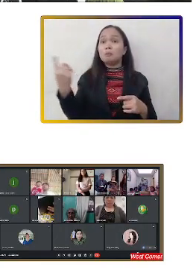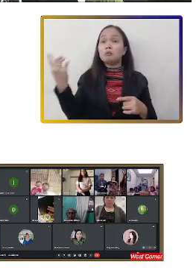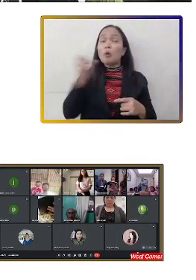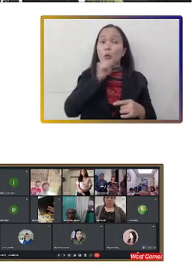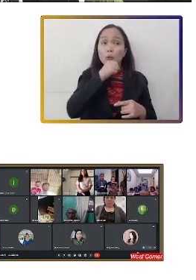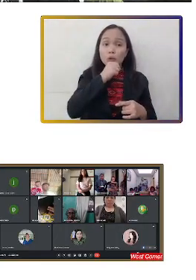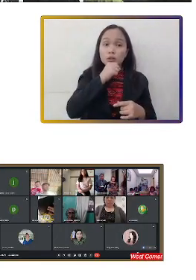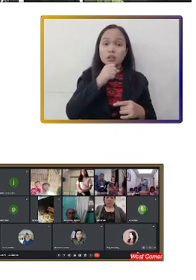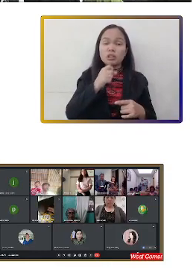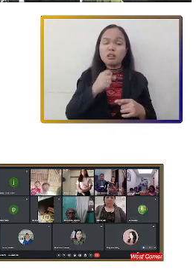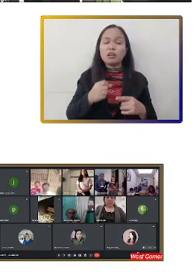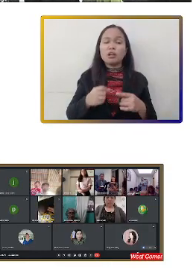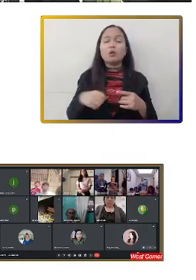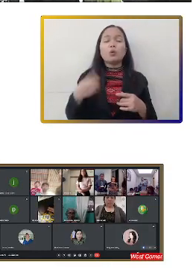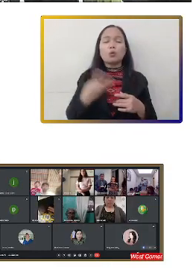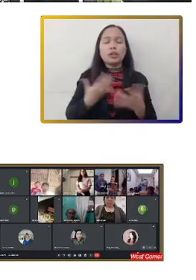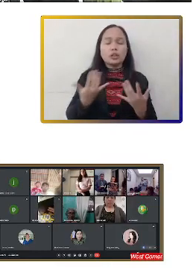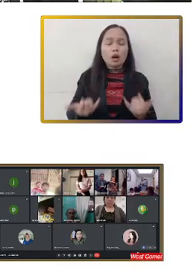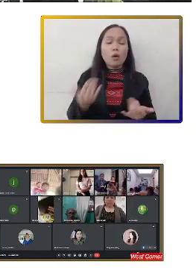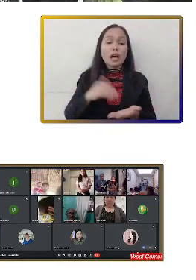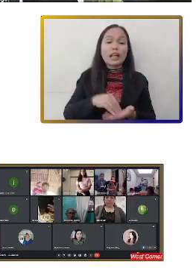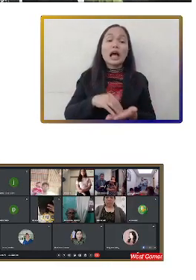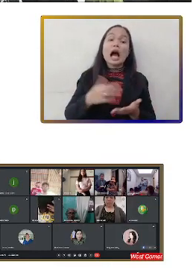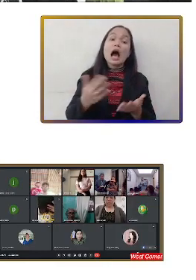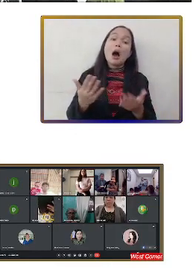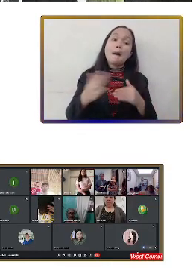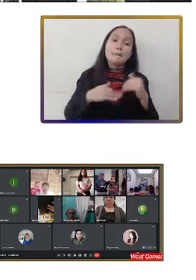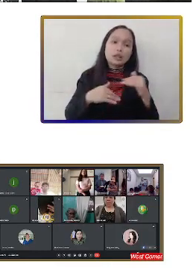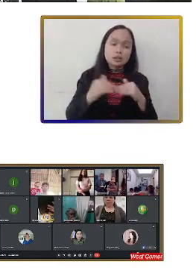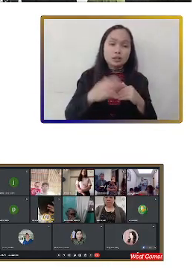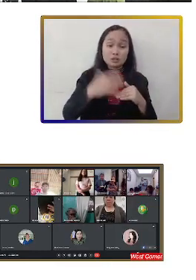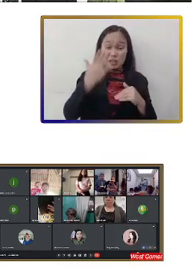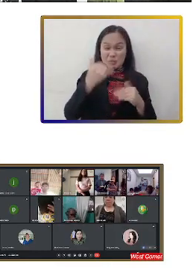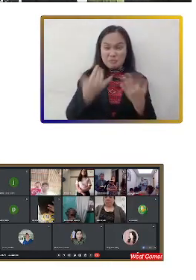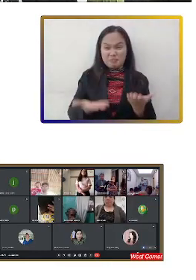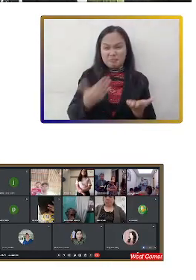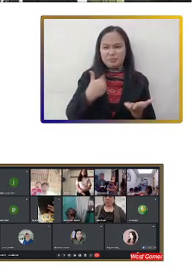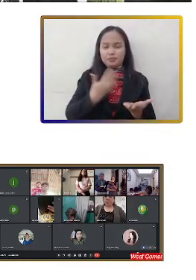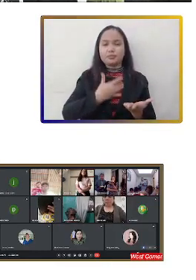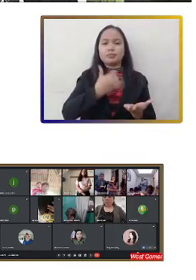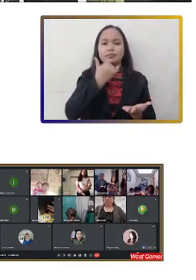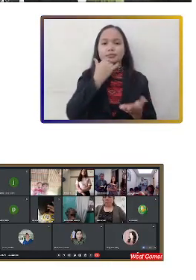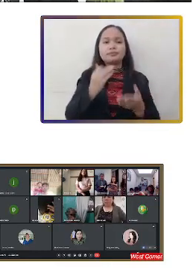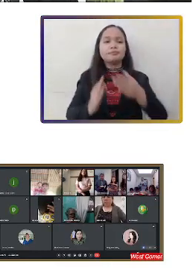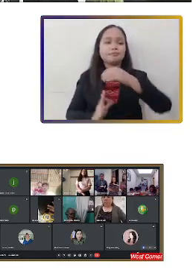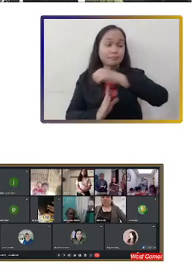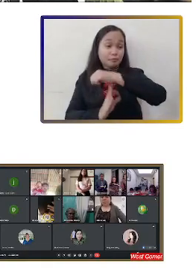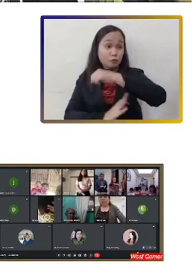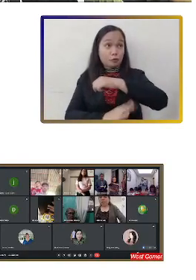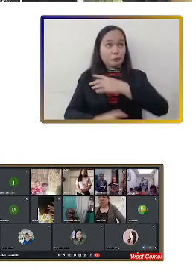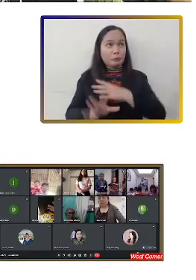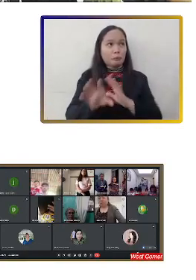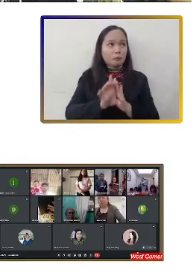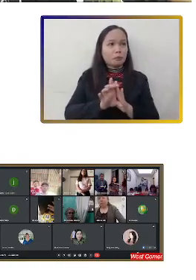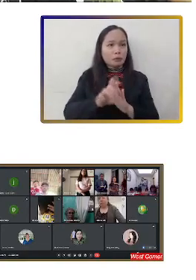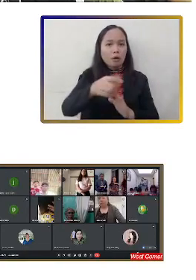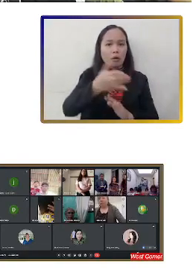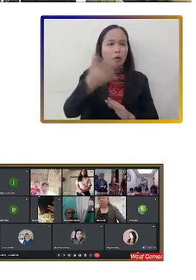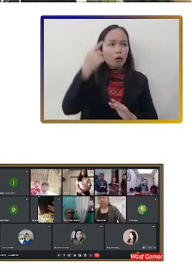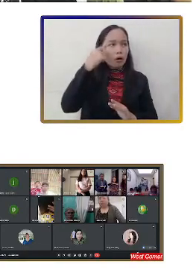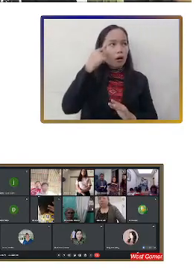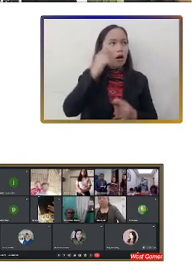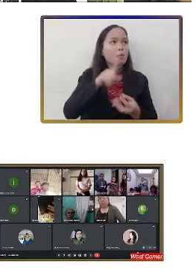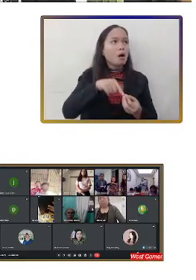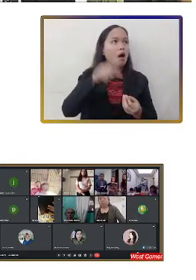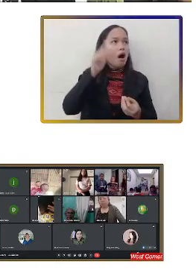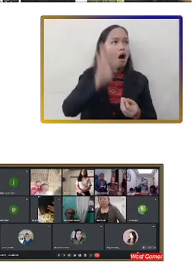mali yung pag-build natin ng buhay natin sa pundasyon. Imagine na niniwala ka sa isang Diyos, pero ang buhay mo ay